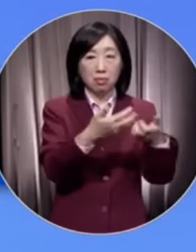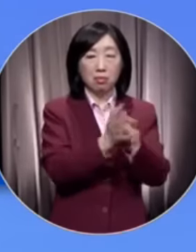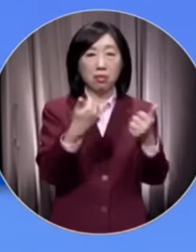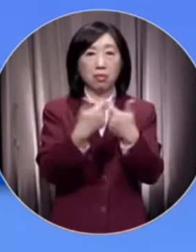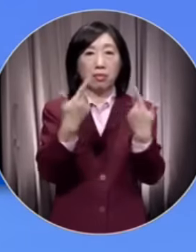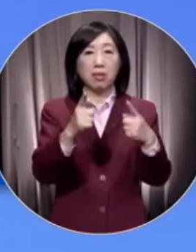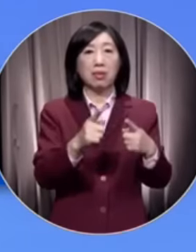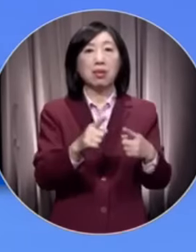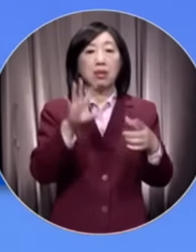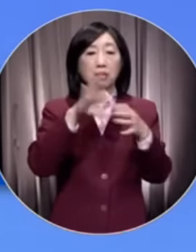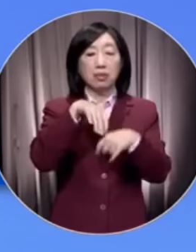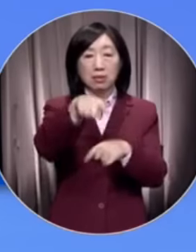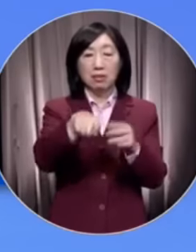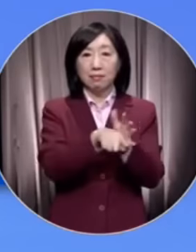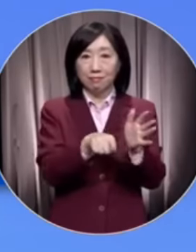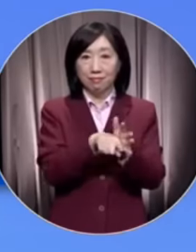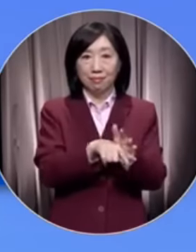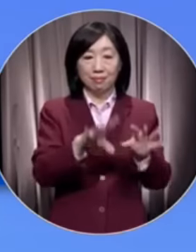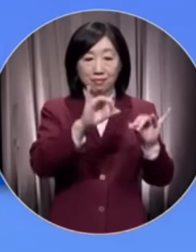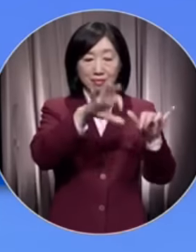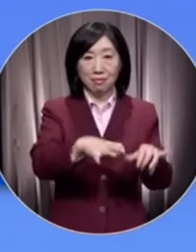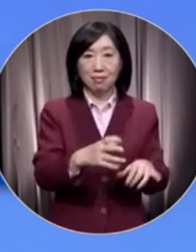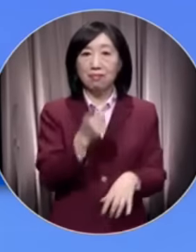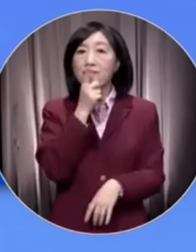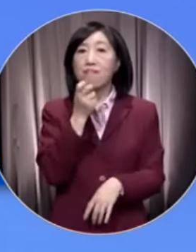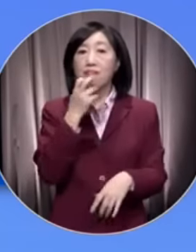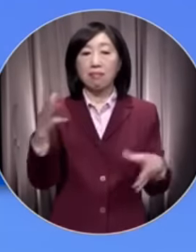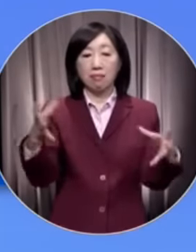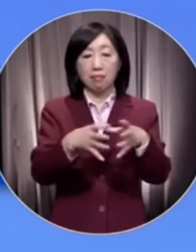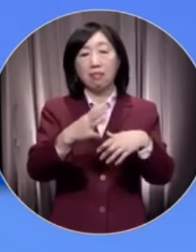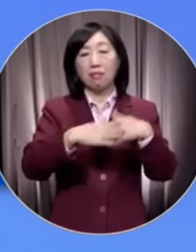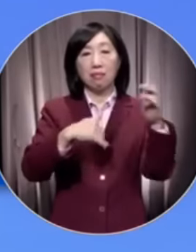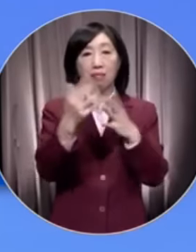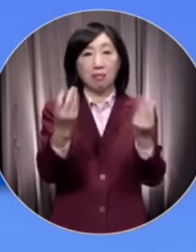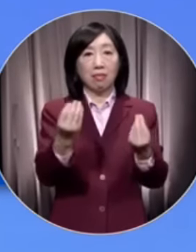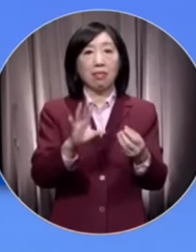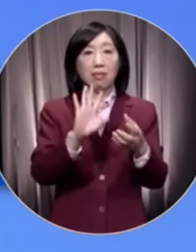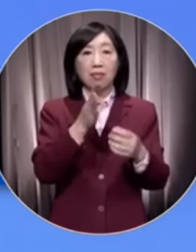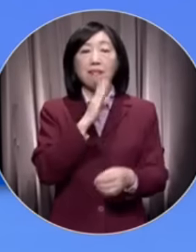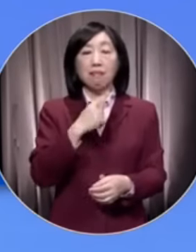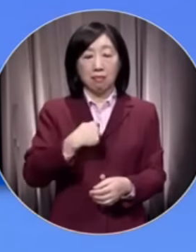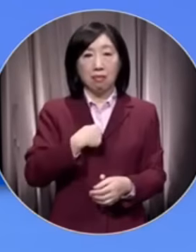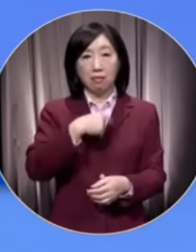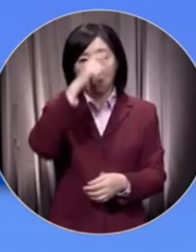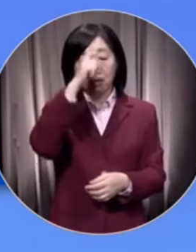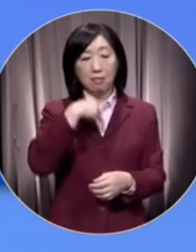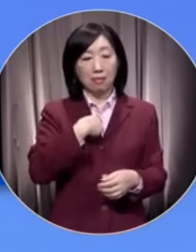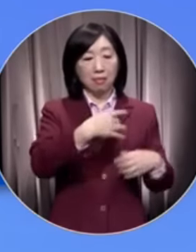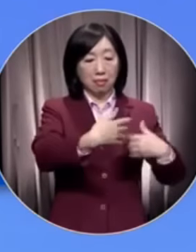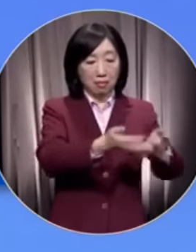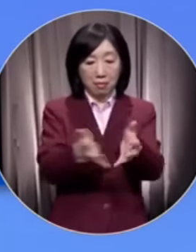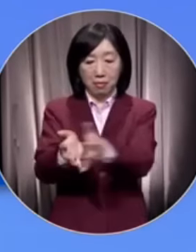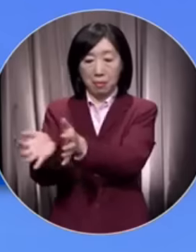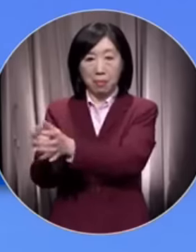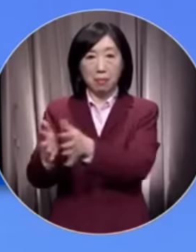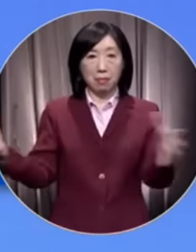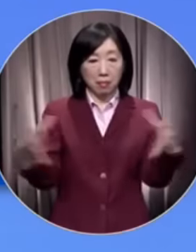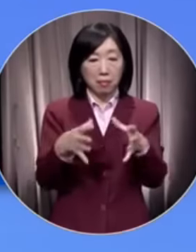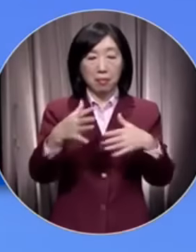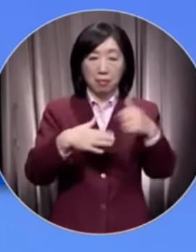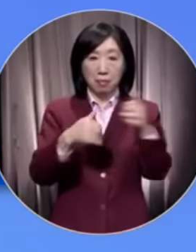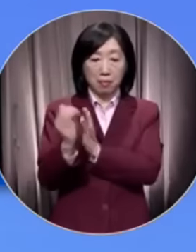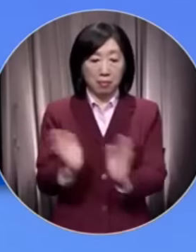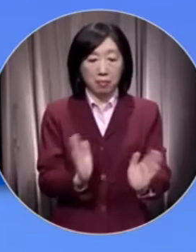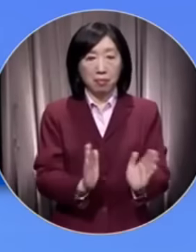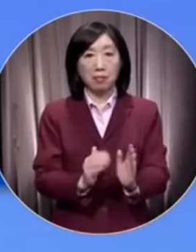作。我是唯一一个有记录能够整合我们不同的单位，我有这个能力，而且我将来带